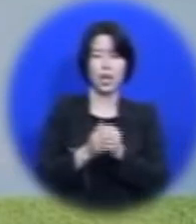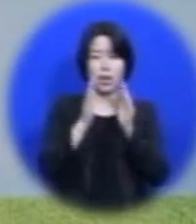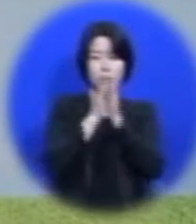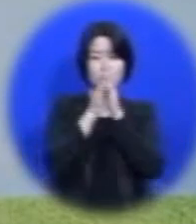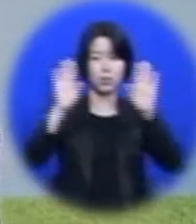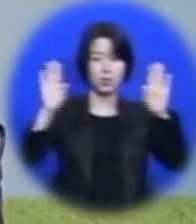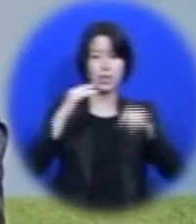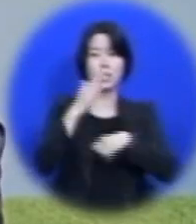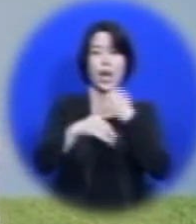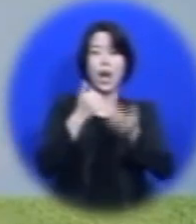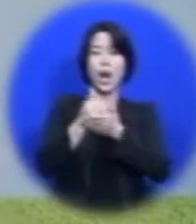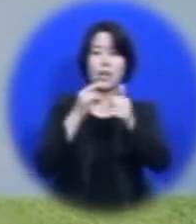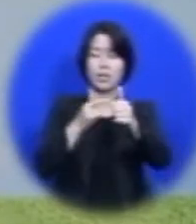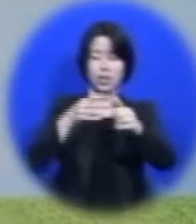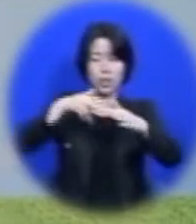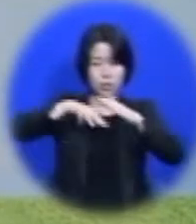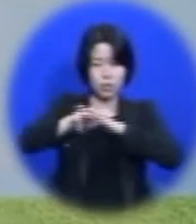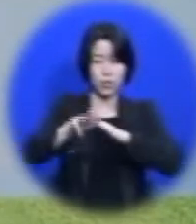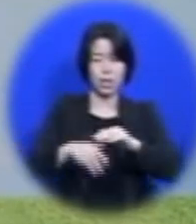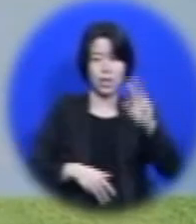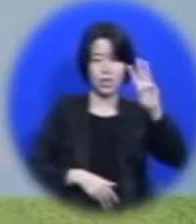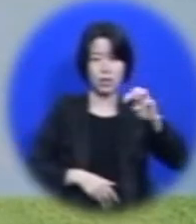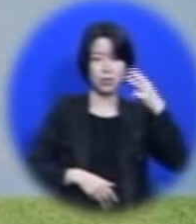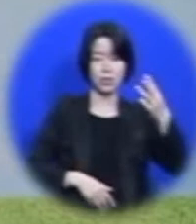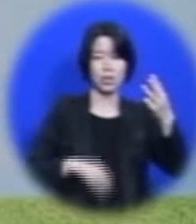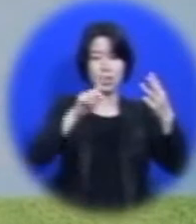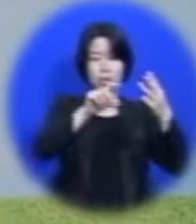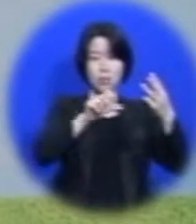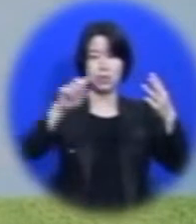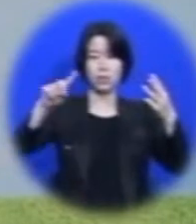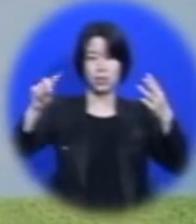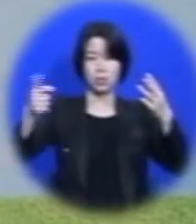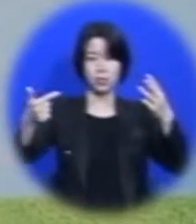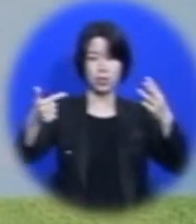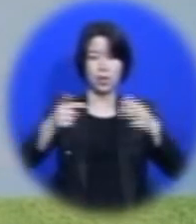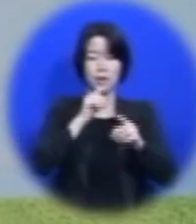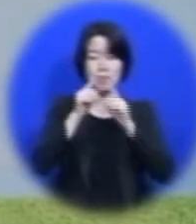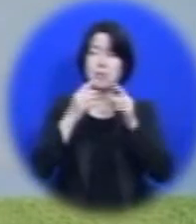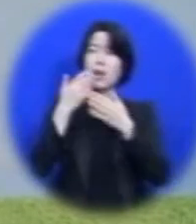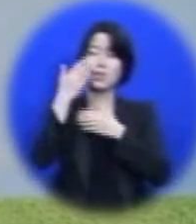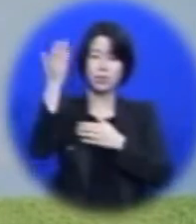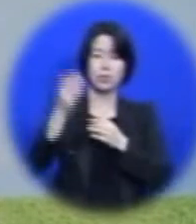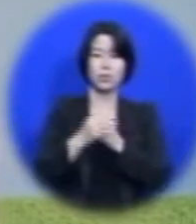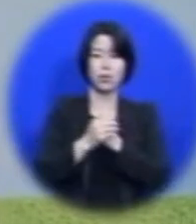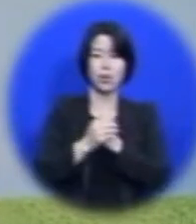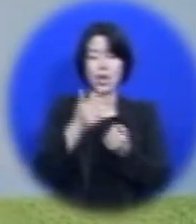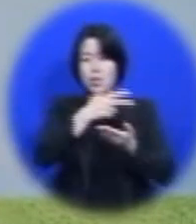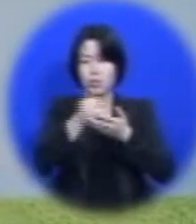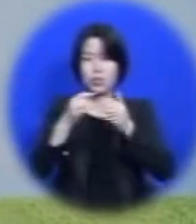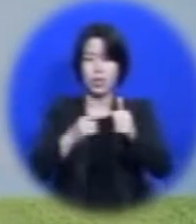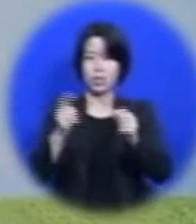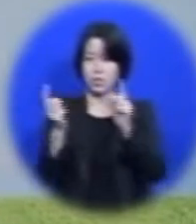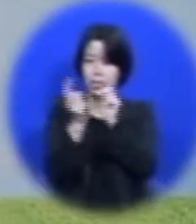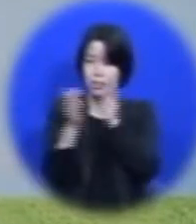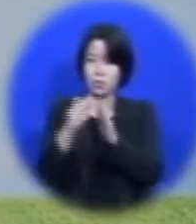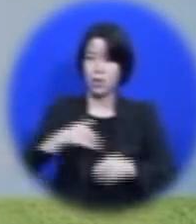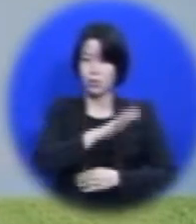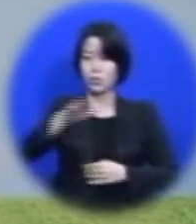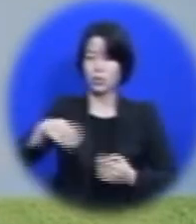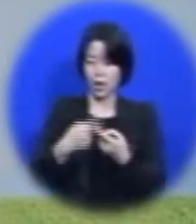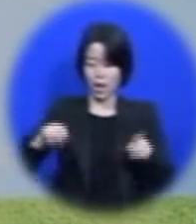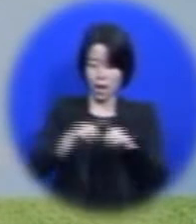모세는 하나님께 출애굽기 33장 15절 16절에서 이렇게 아뢰니다. 주님께서 친히 우리와 함께